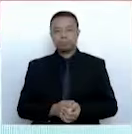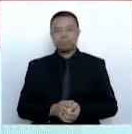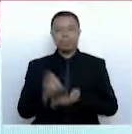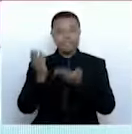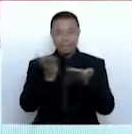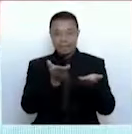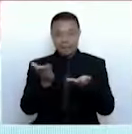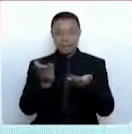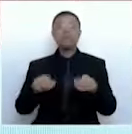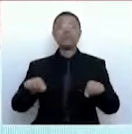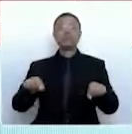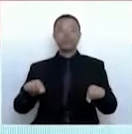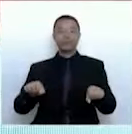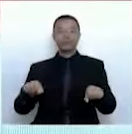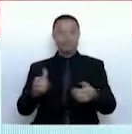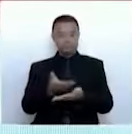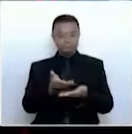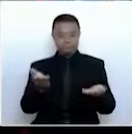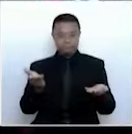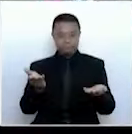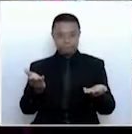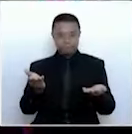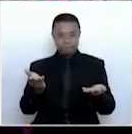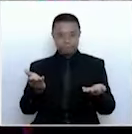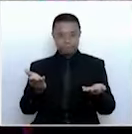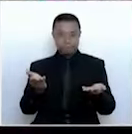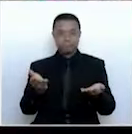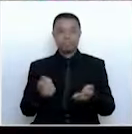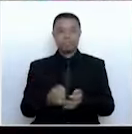Kami persilakan Bapak untuk duduk di tempat yang sudah kami persiapkan.